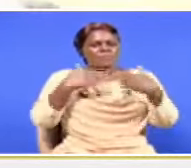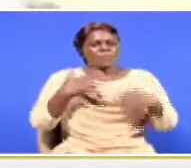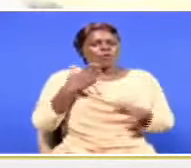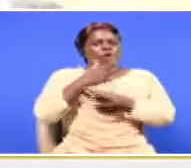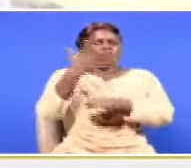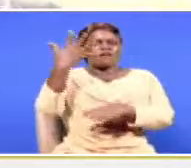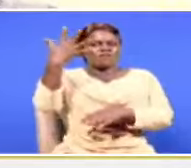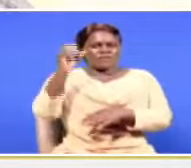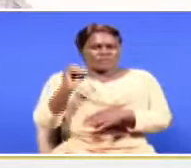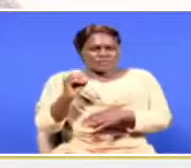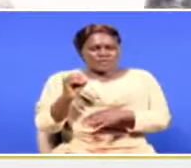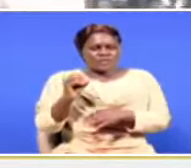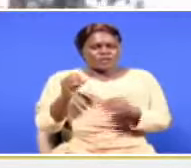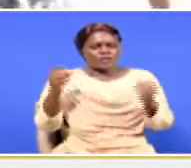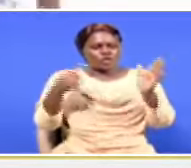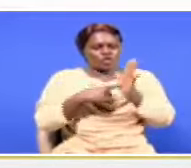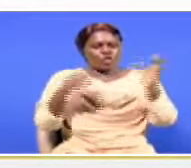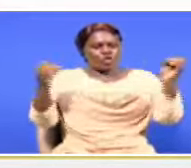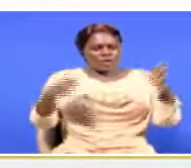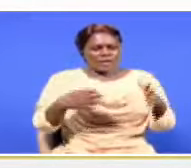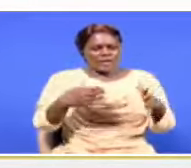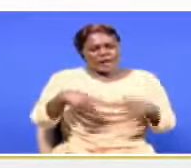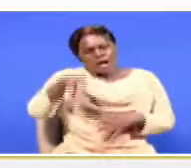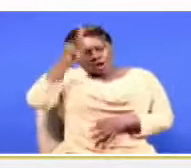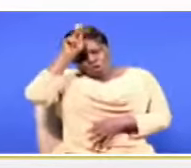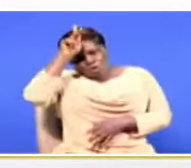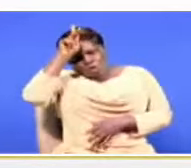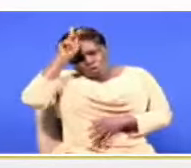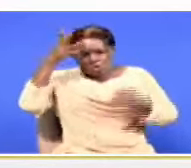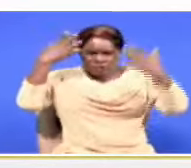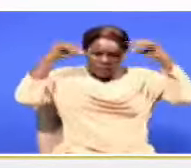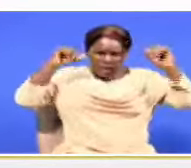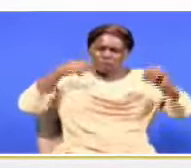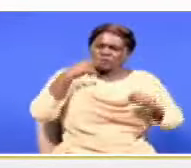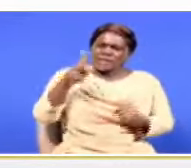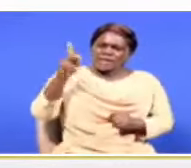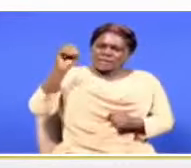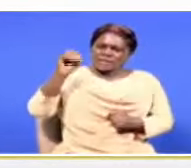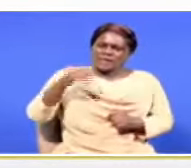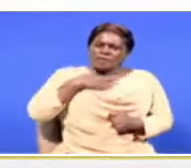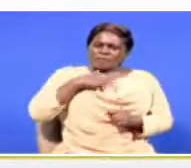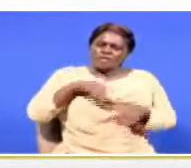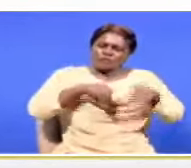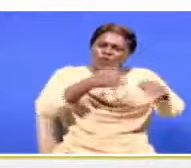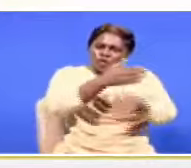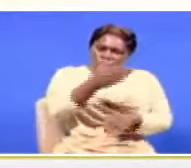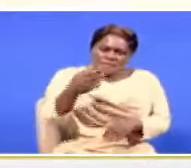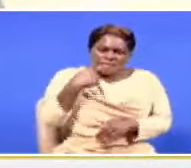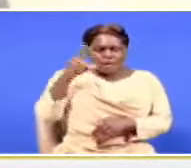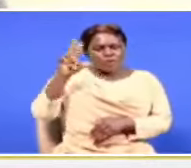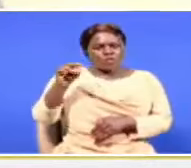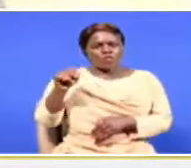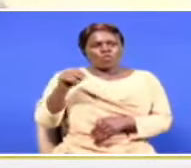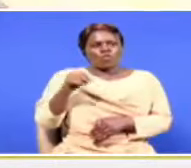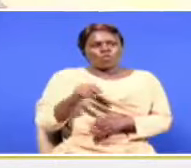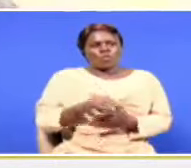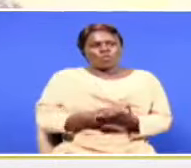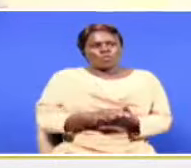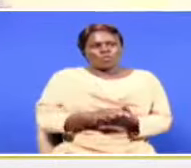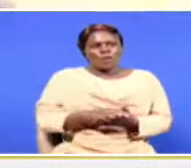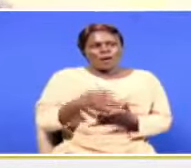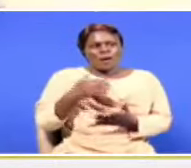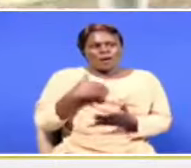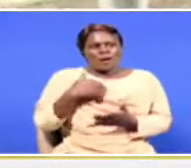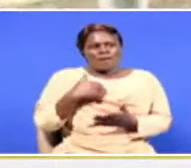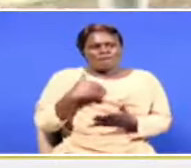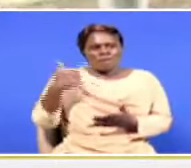50. Inaonekana vizuri, wamebeba hata mbuzi, wamebeba kila kitu. Tukiwaambia tafadhali simwenda na ni hapa tu msitu uko hapa, wanasema bado hawana